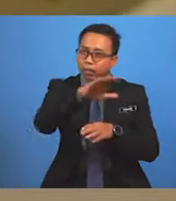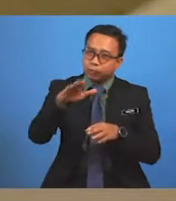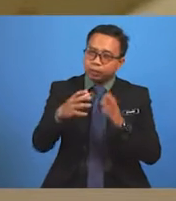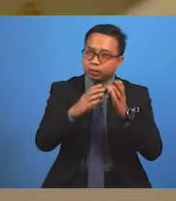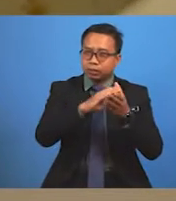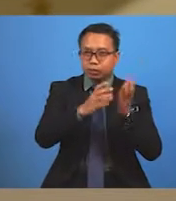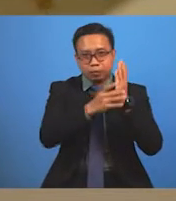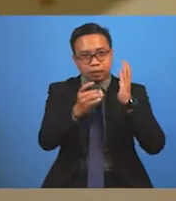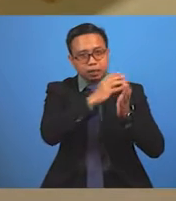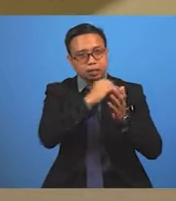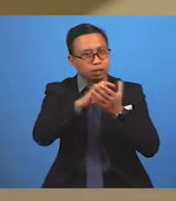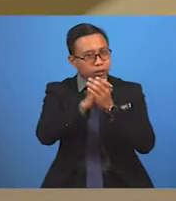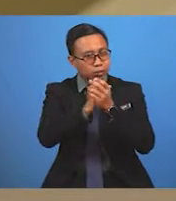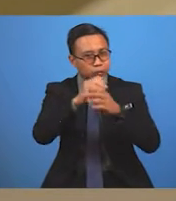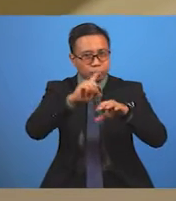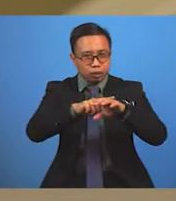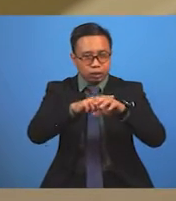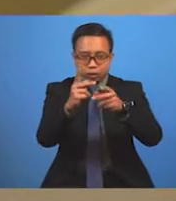pada permukaan kolam.